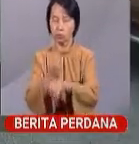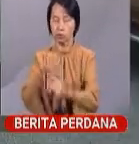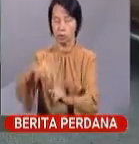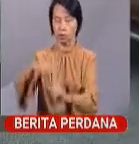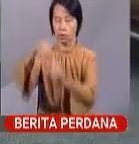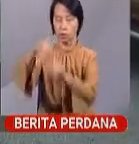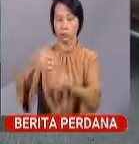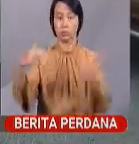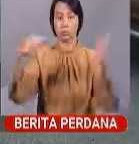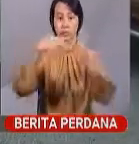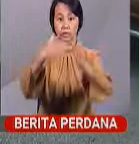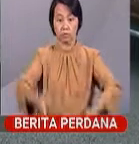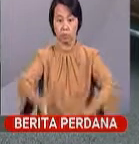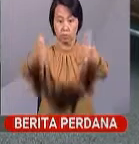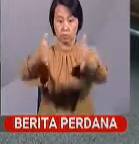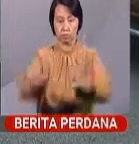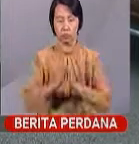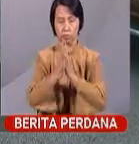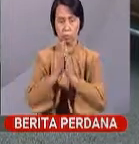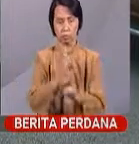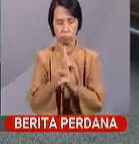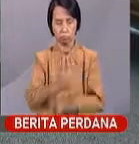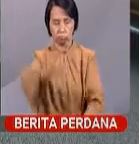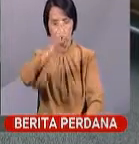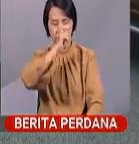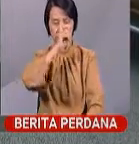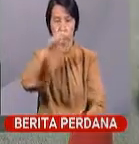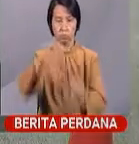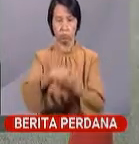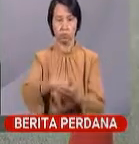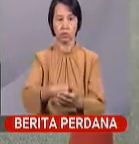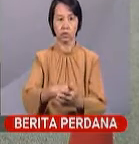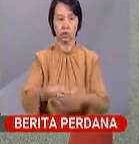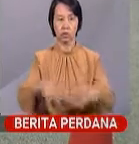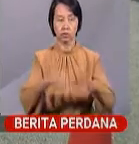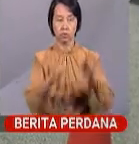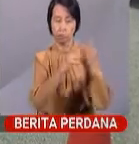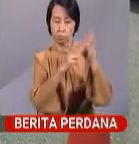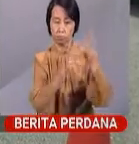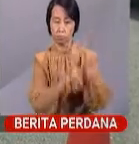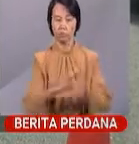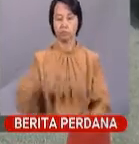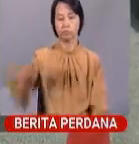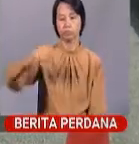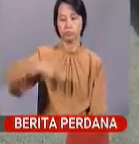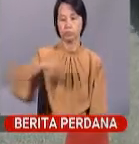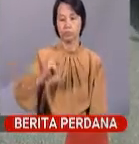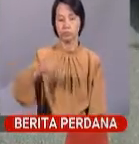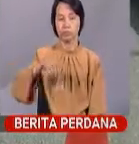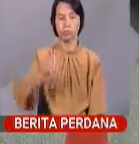terutama di sekatan jalan raya supaya lebih tegas dalam menguatkuasakan PKPB.